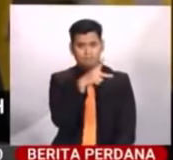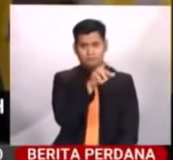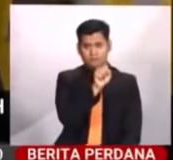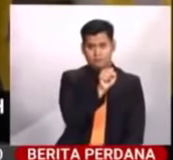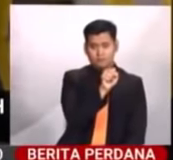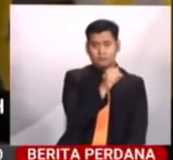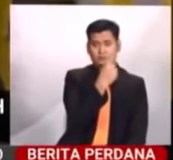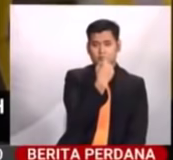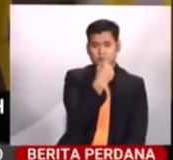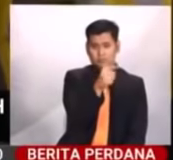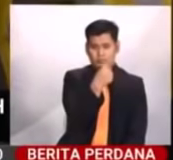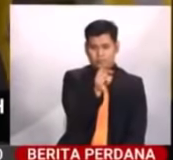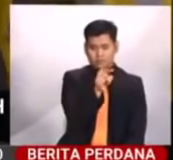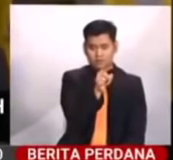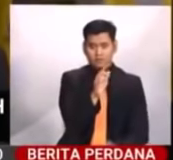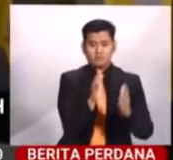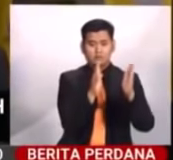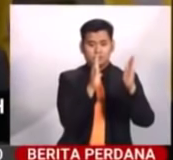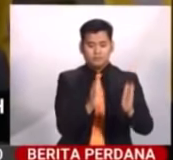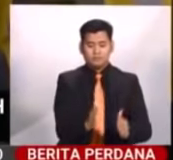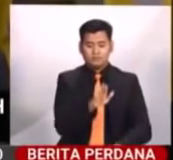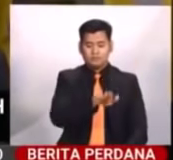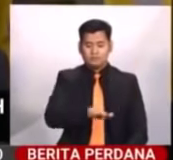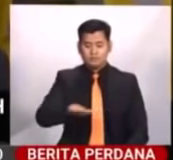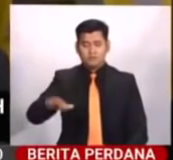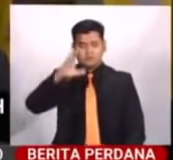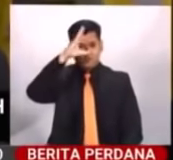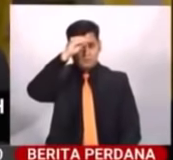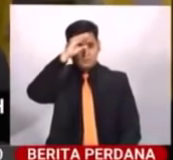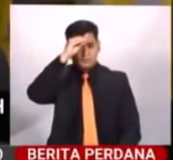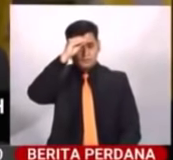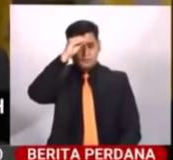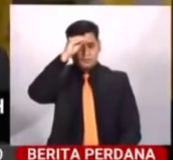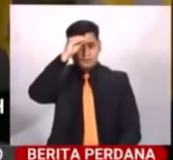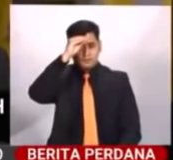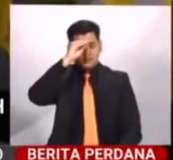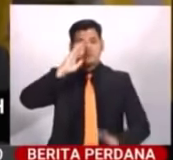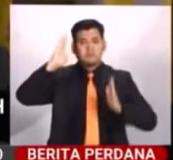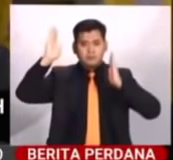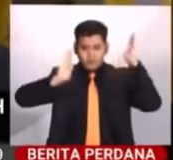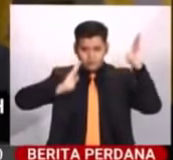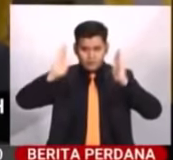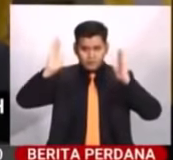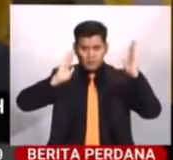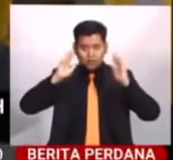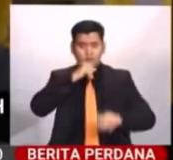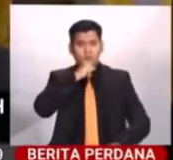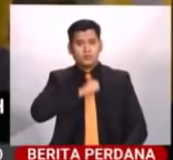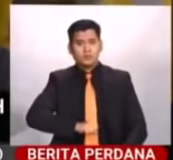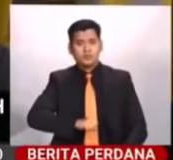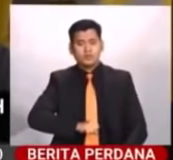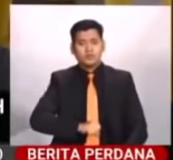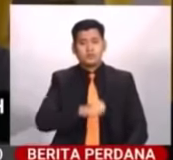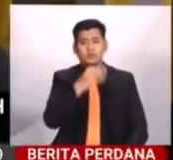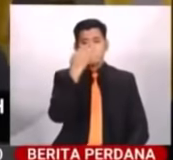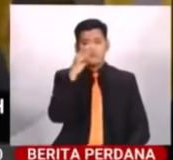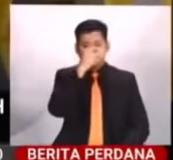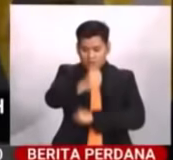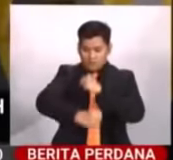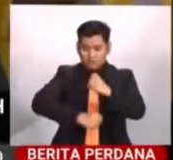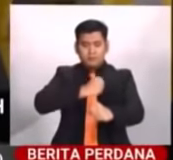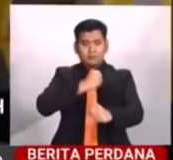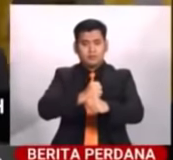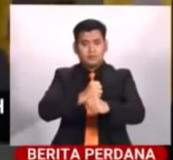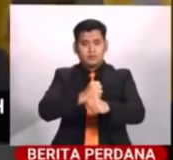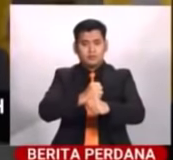ke-11 melibatkan seorang kanak-kanak lelaki, ya, warga negara Malaysia yang berumur 9 tahun,